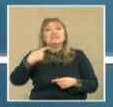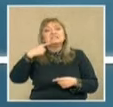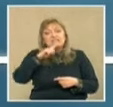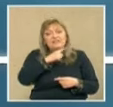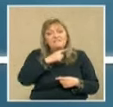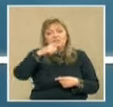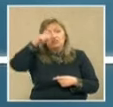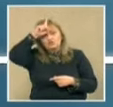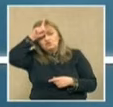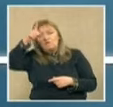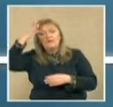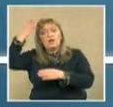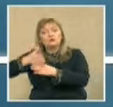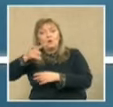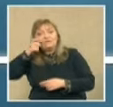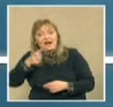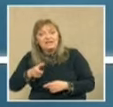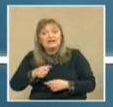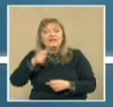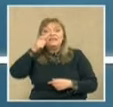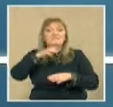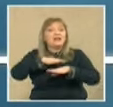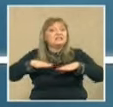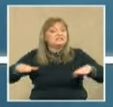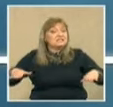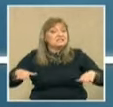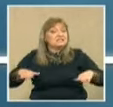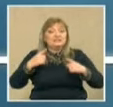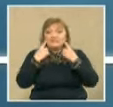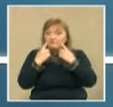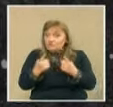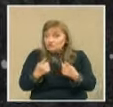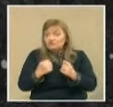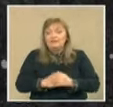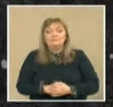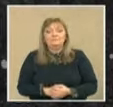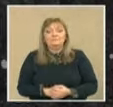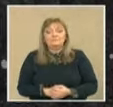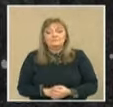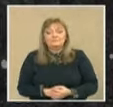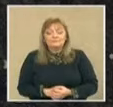ролите превърнали последните 25 години на варненска сцена в един миг. Вижте.